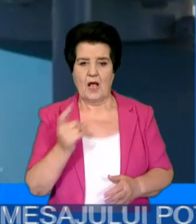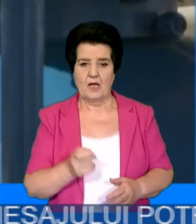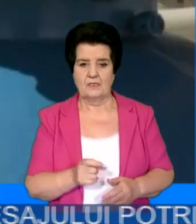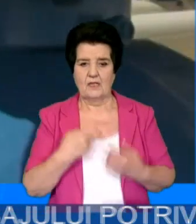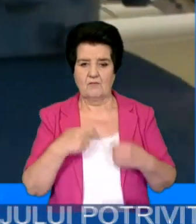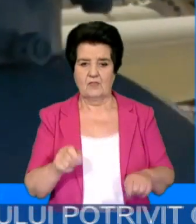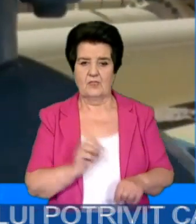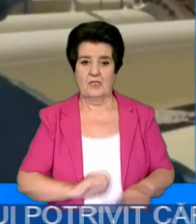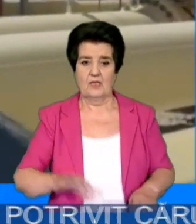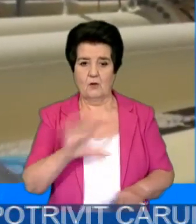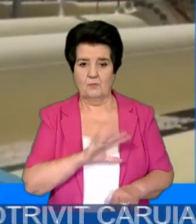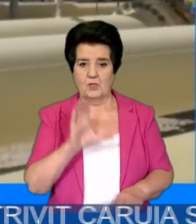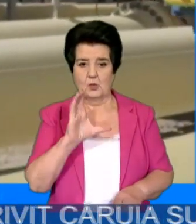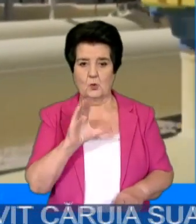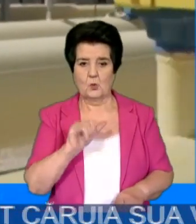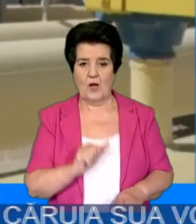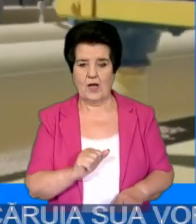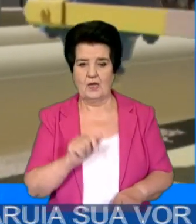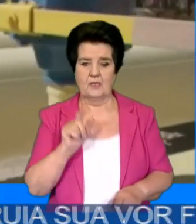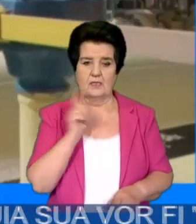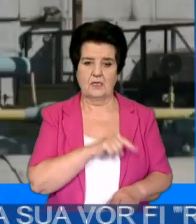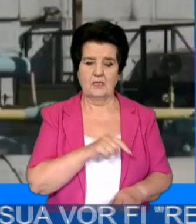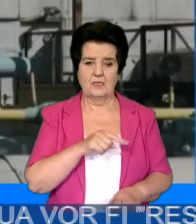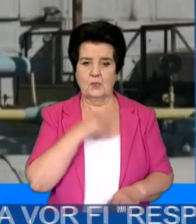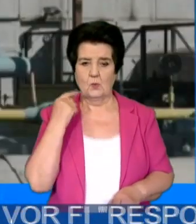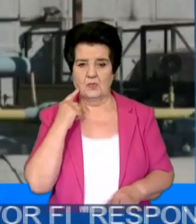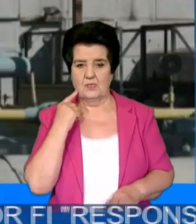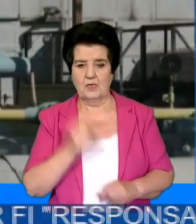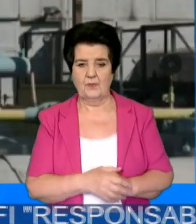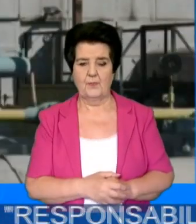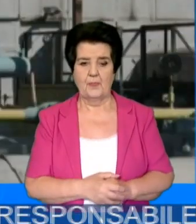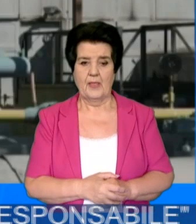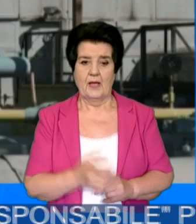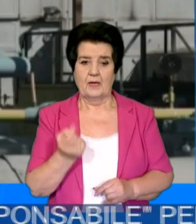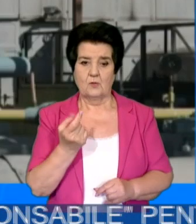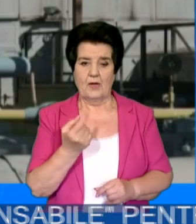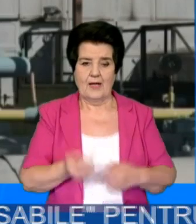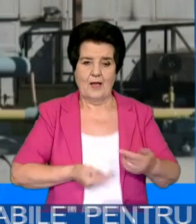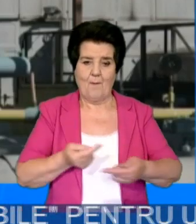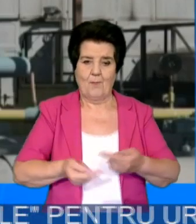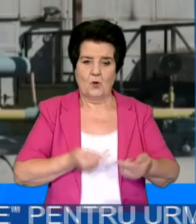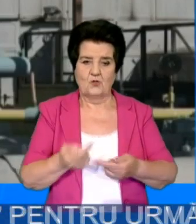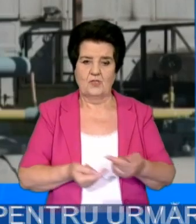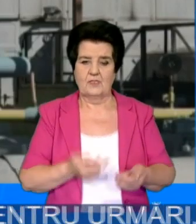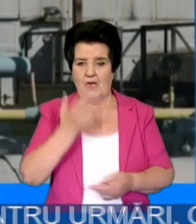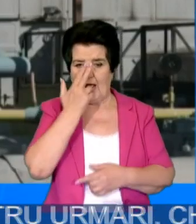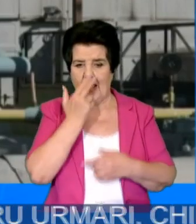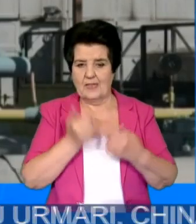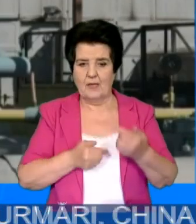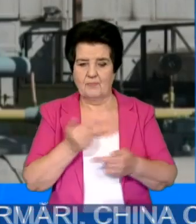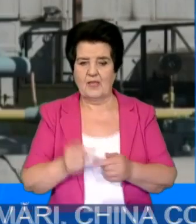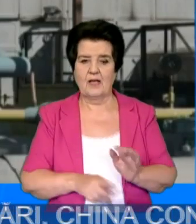s-a vândut în Europa din SUA decât din Federația Rusă. Deci, câte o leacă, procesul este, deci adaptarea asta are